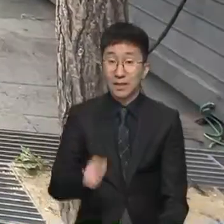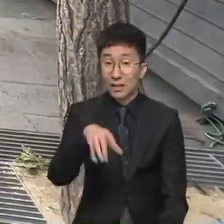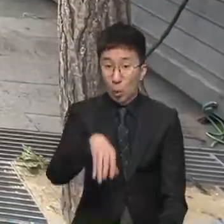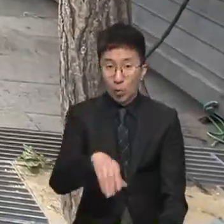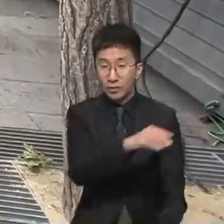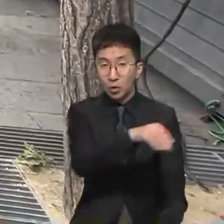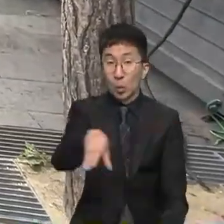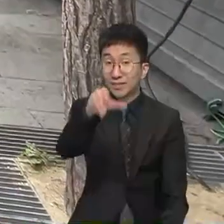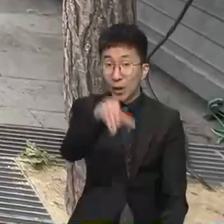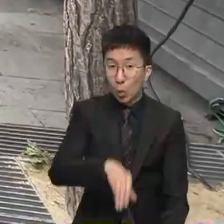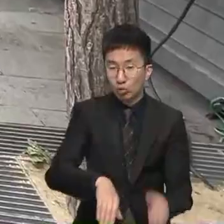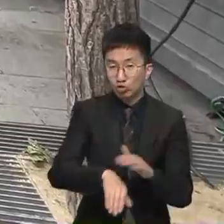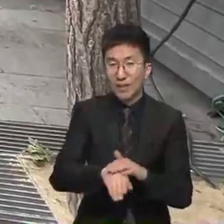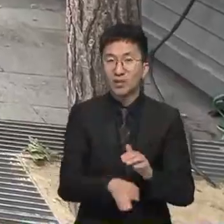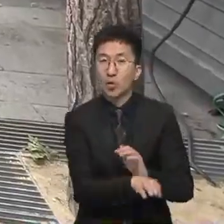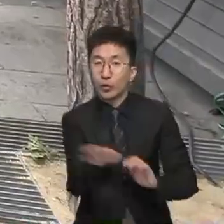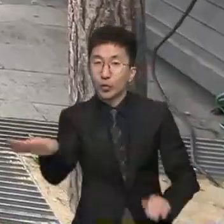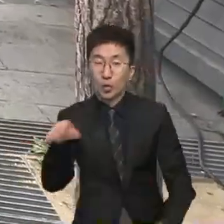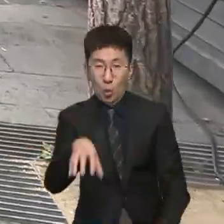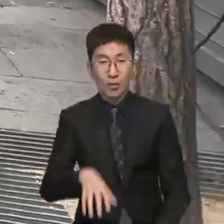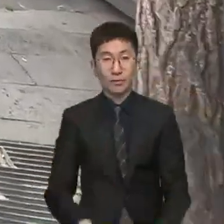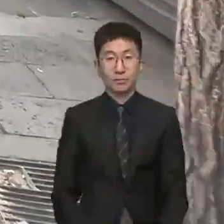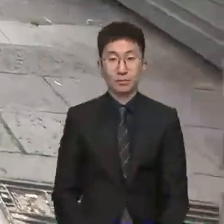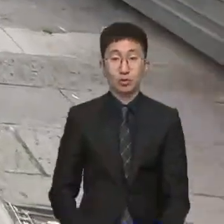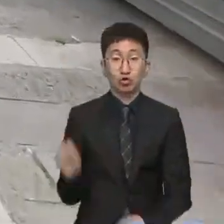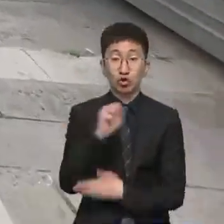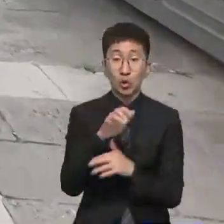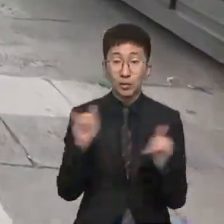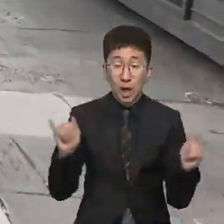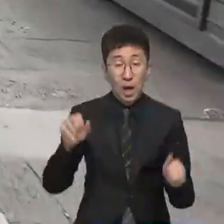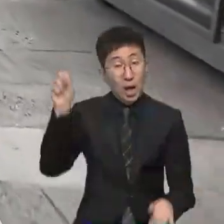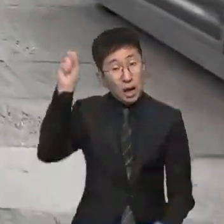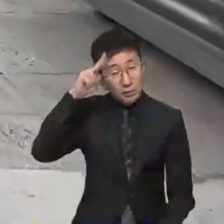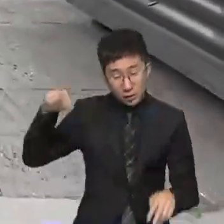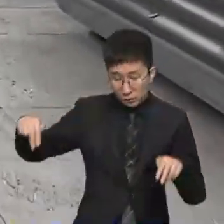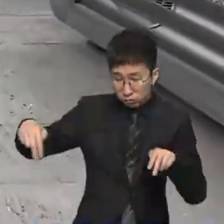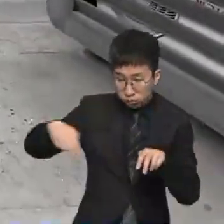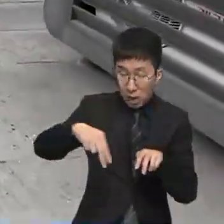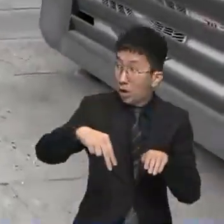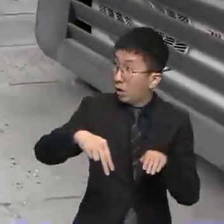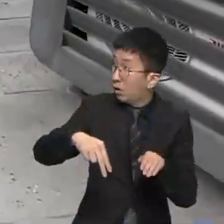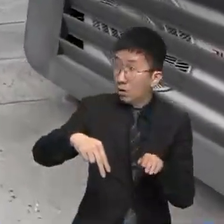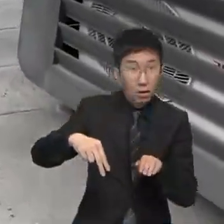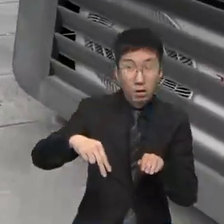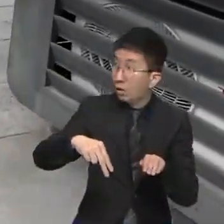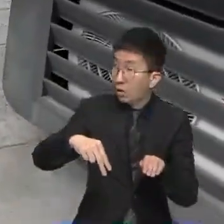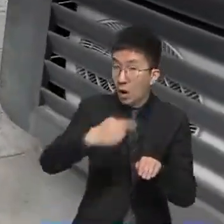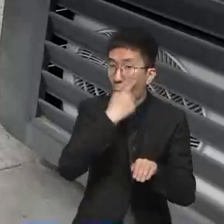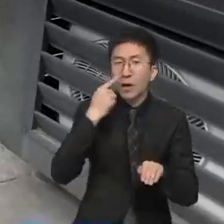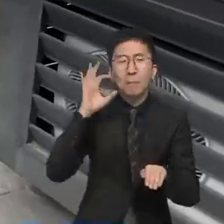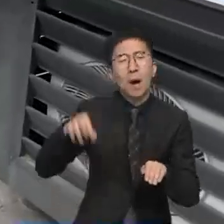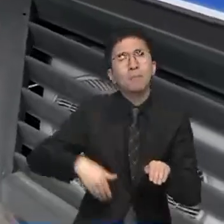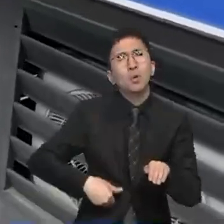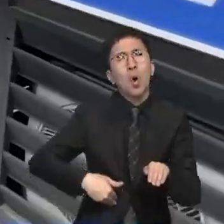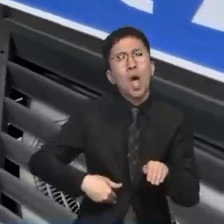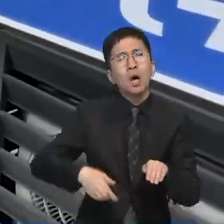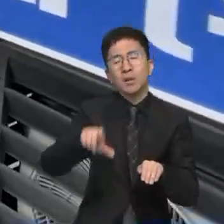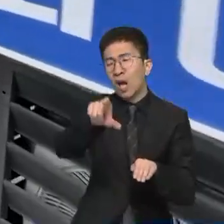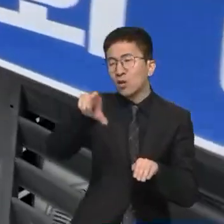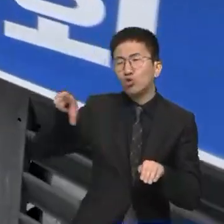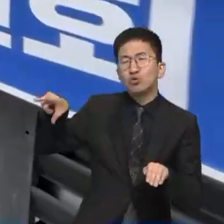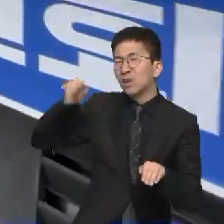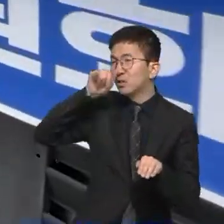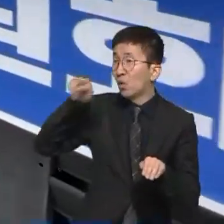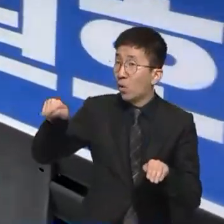교차로 우회전 구간입니다. 운전자는 저처럼 이렇게 갑자기 걸어 나오는 보행자가 있는지 확인할 수 있어야 되는데 이렇게 현수막이 낮게